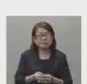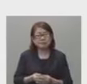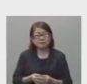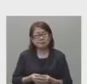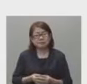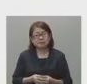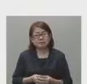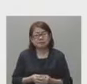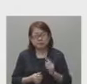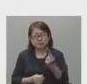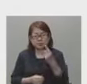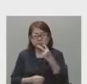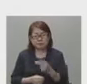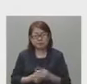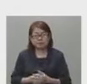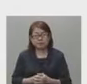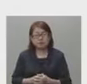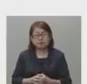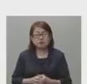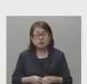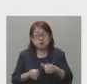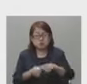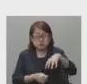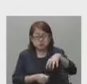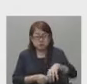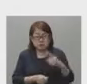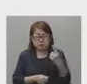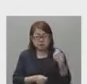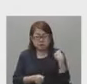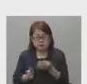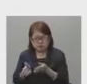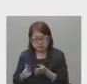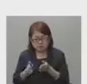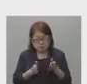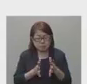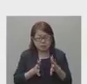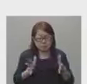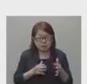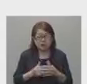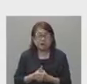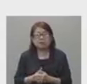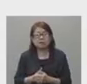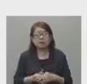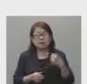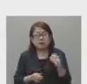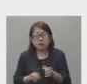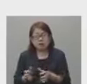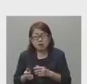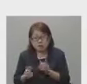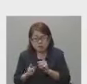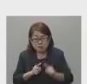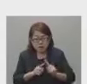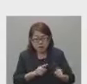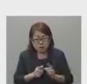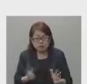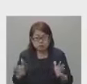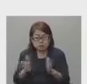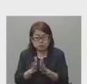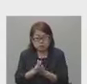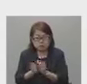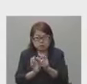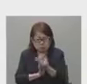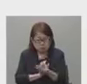ครับคราวนี้ใน1สถานีจะมีหลายหน่วยฮะแต่ละสถานีนี่ก็เอาหลายๆหน่วยเนี่ยนะครับมารวมกันฮะอย่าง